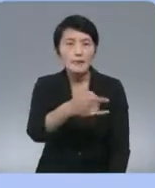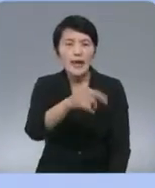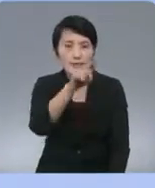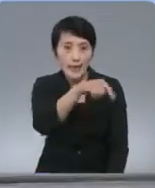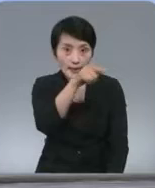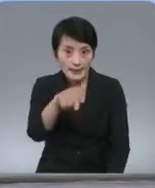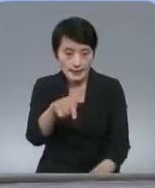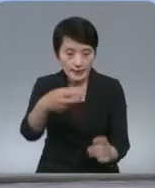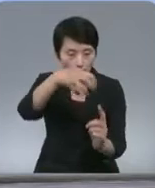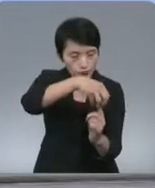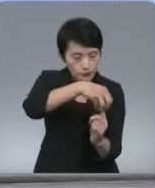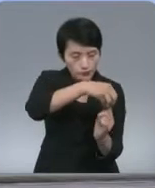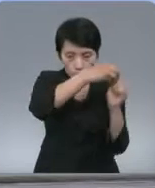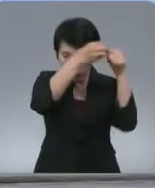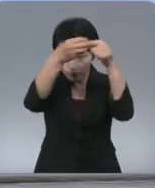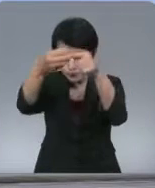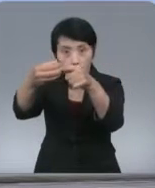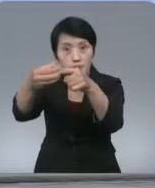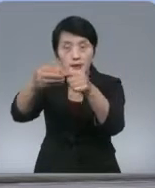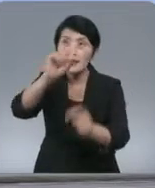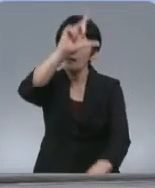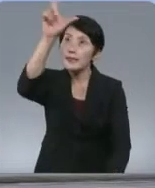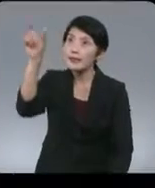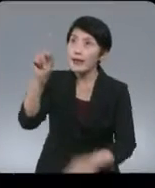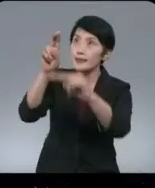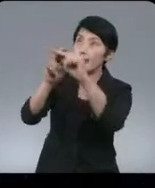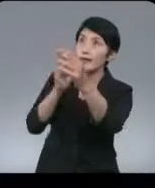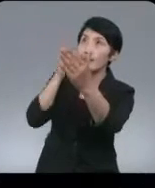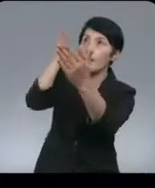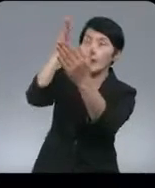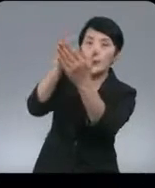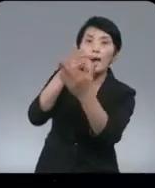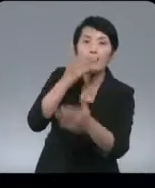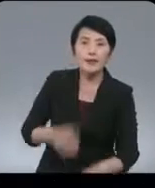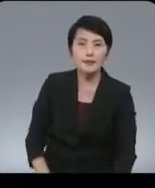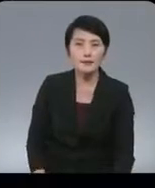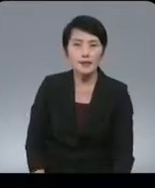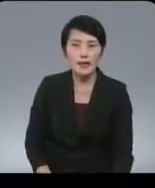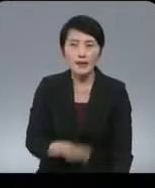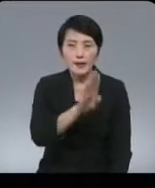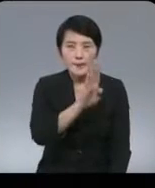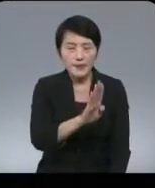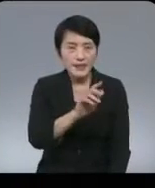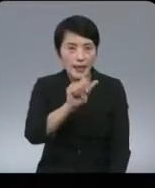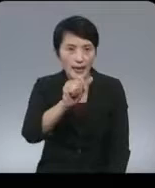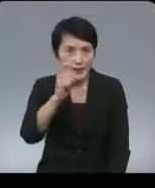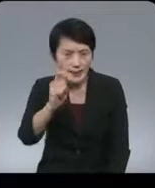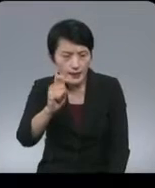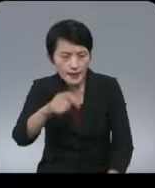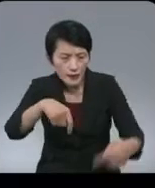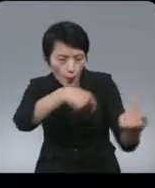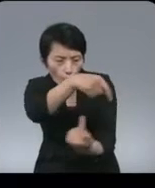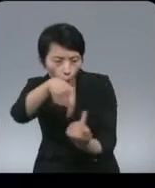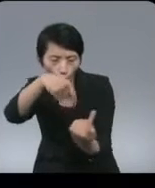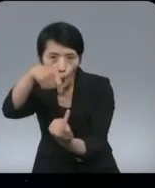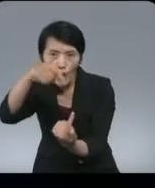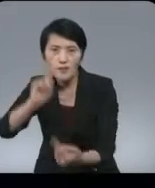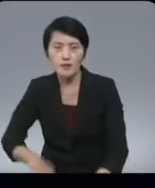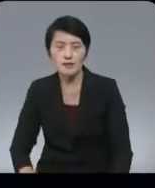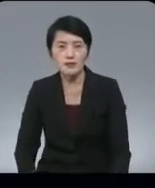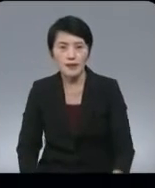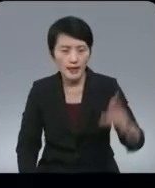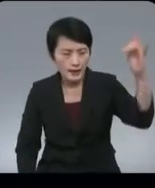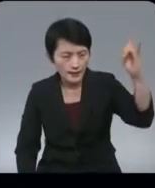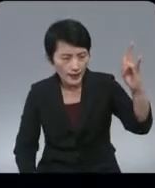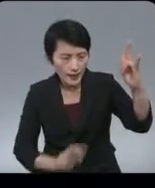Pendant environ un mois, tous les derniers préparatifs seront menés. Après son départ de la Terre, la sonde naviguera pendant